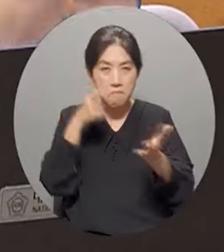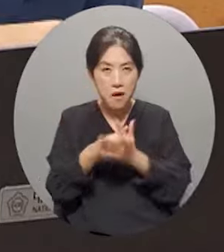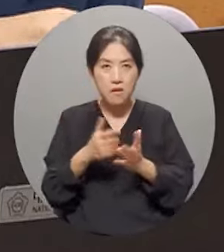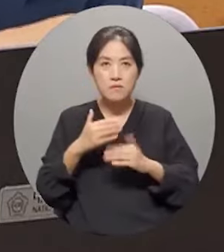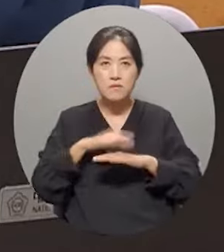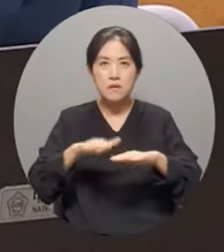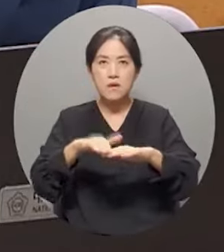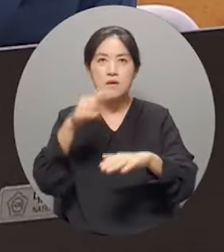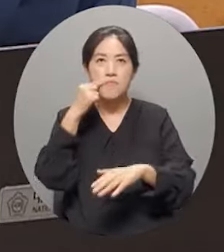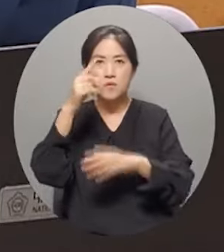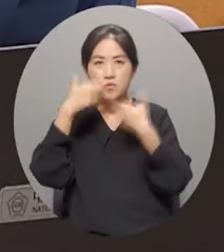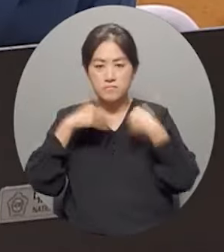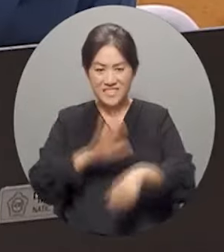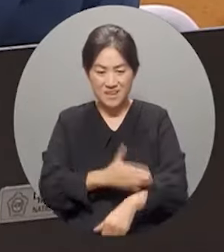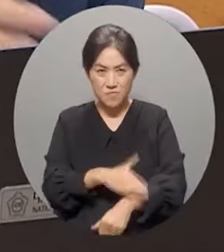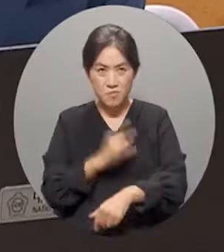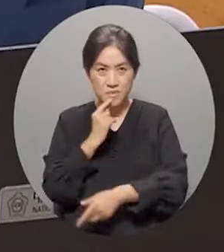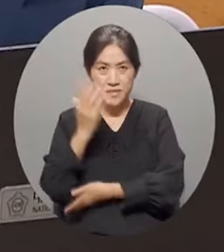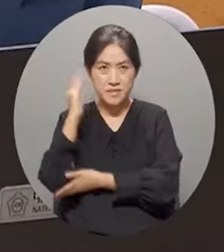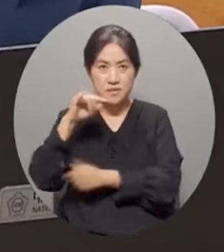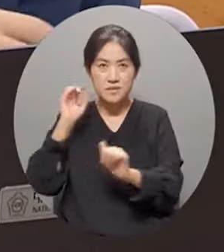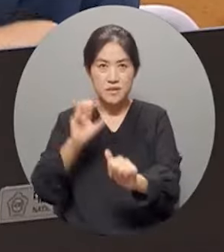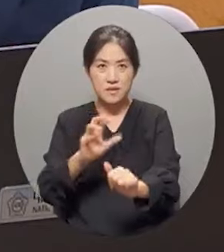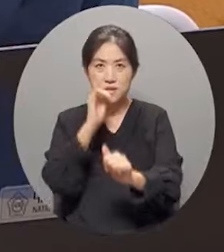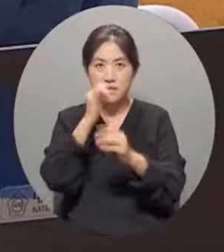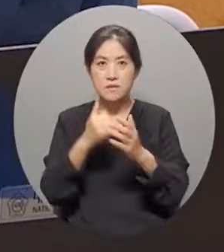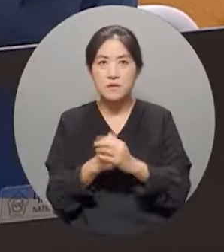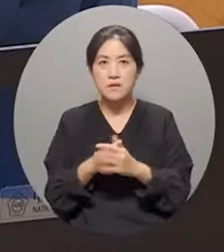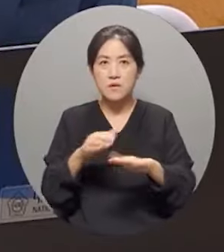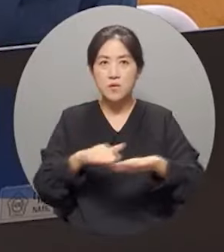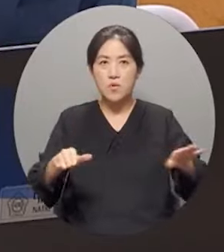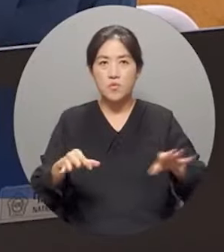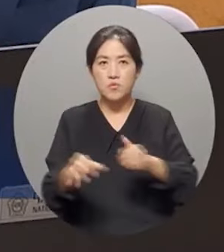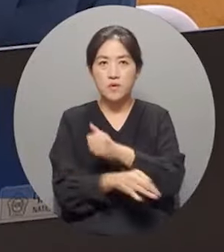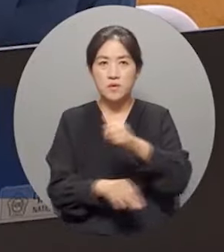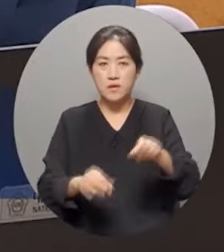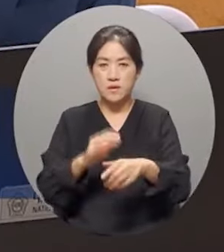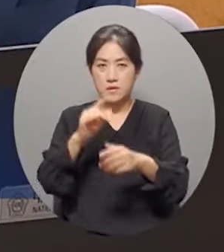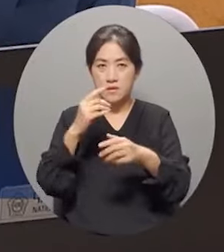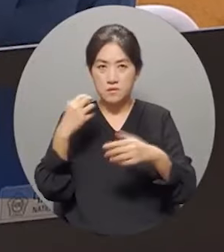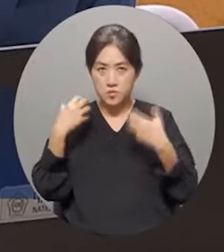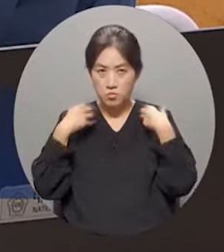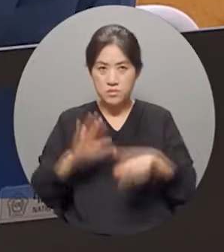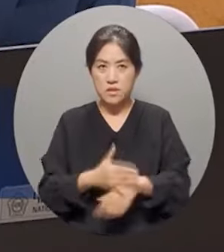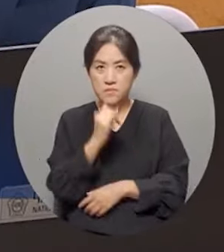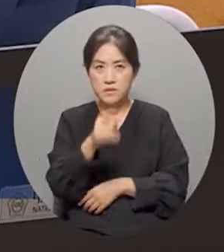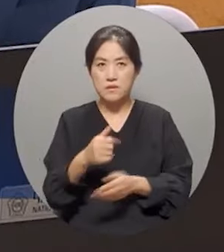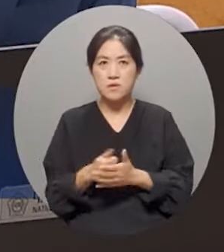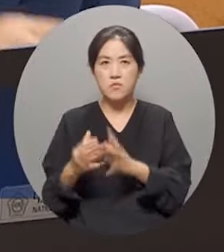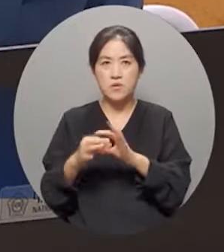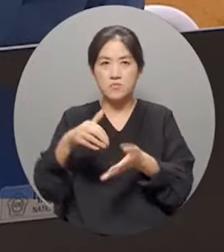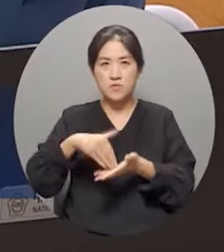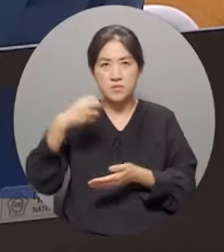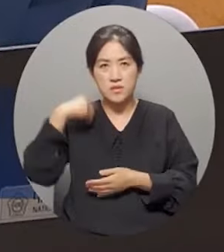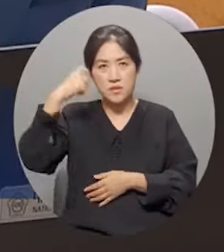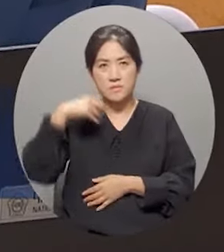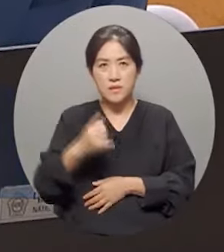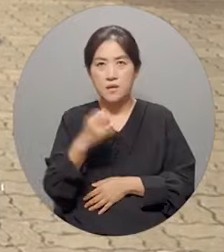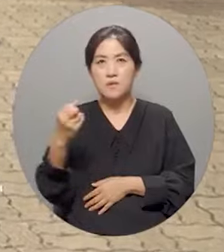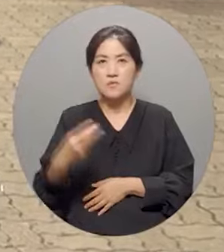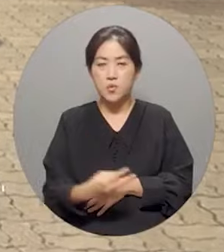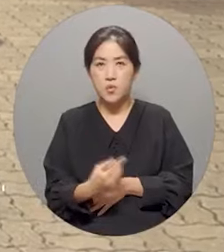정부의 책임도 도마에 올랐습니다. 공정위 당국의 책임도 있는 겁니다. 예, 관련해서 무거운 책임감을